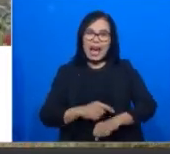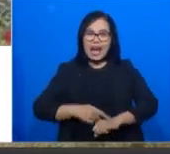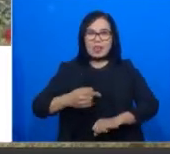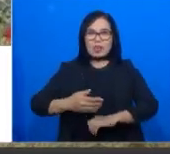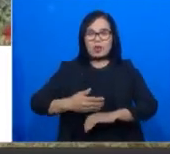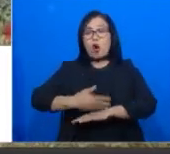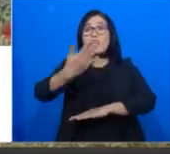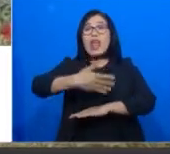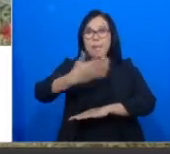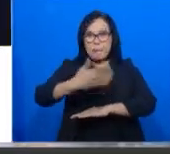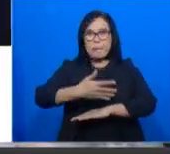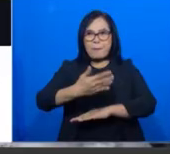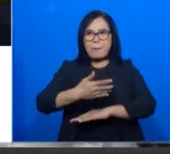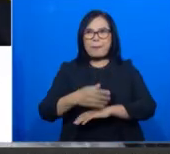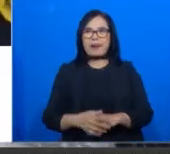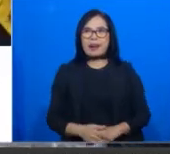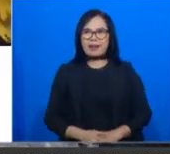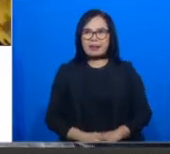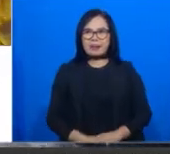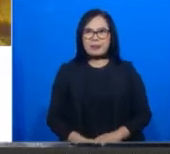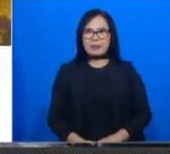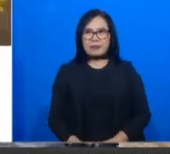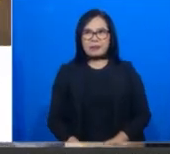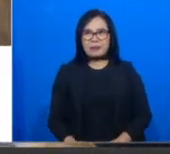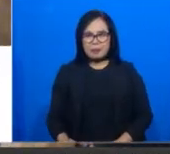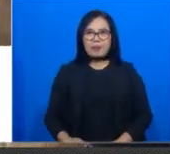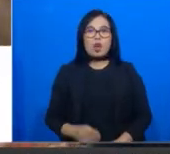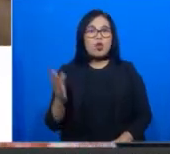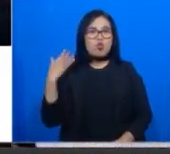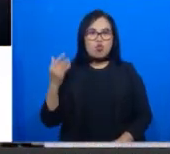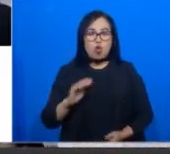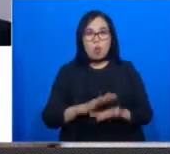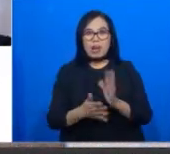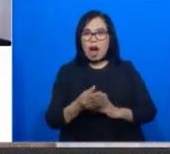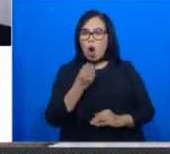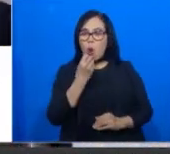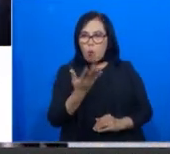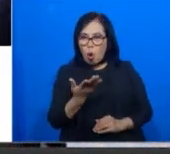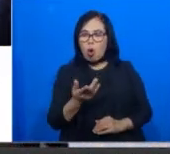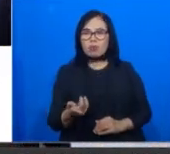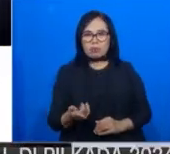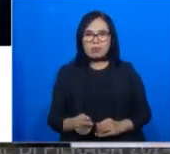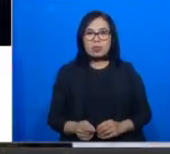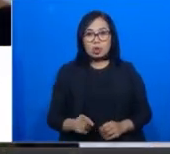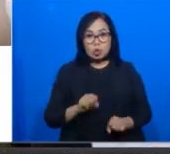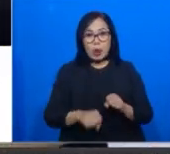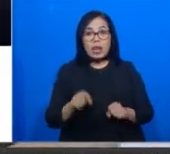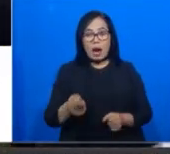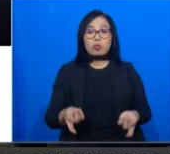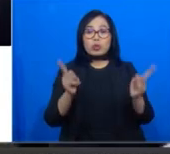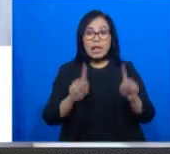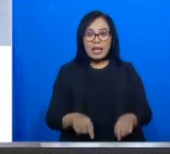ucapan Babe Sabeni yang menginginkan dirinya untuk menjadi gubernur yang ia nilai sebagai doa untuknya.